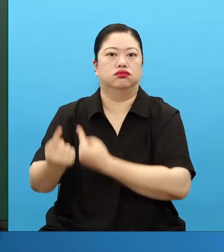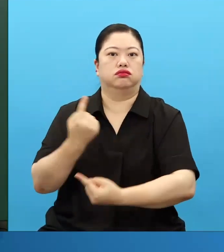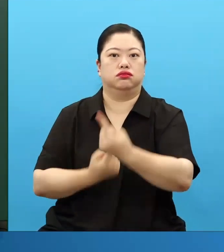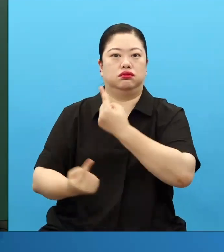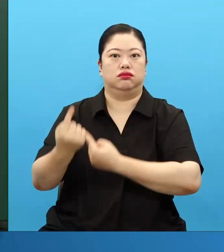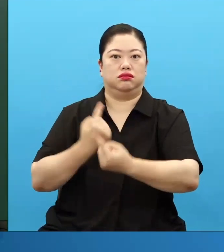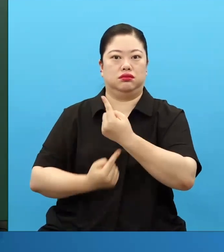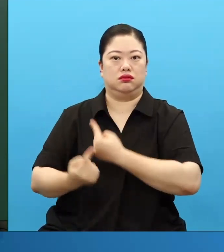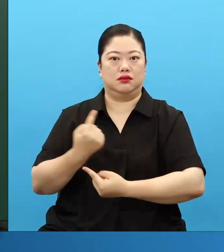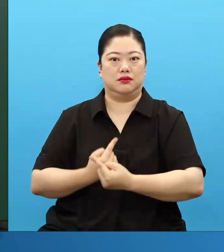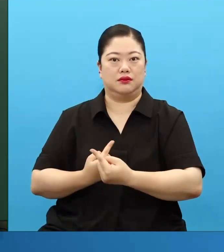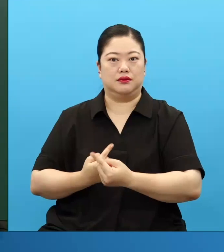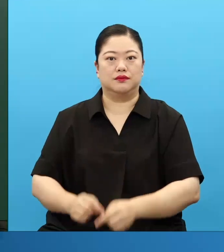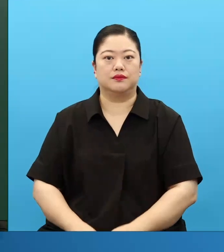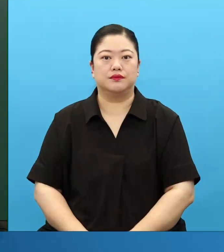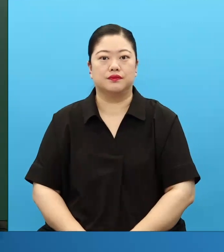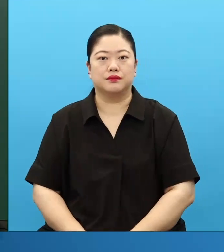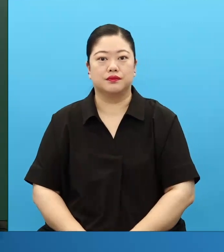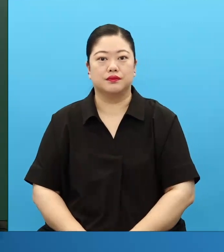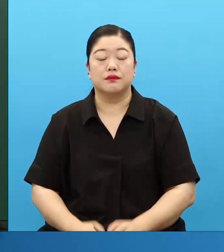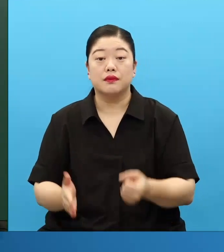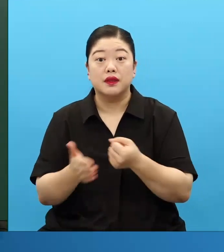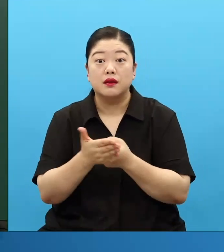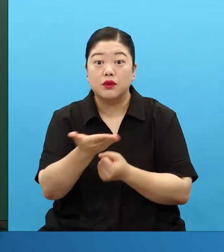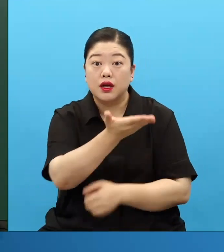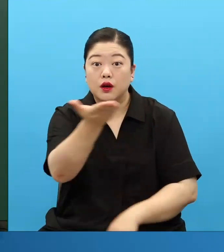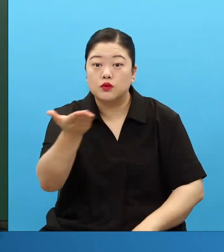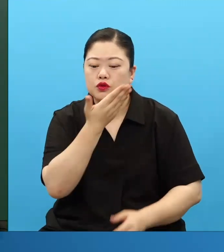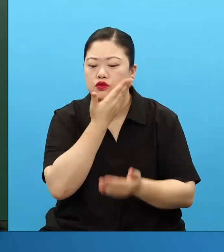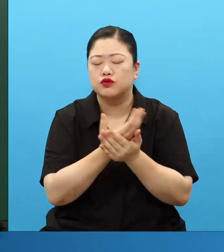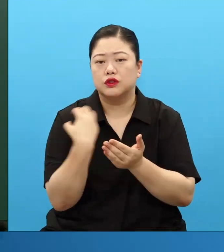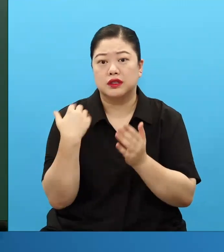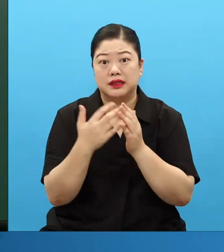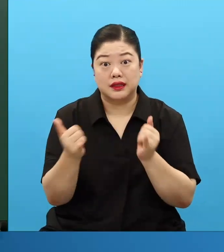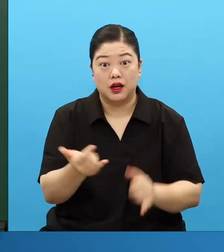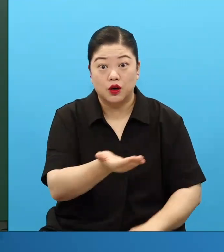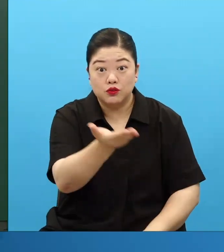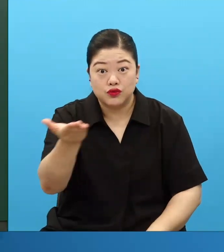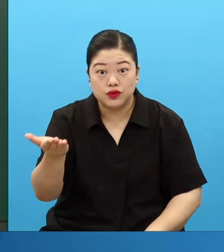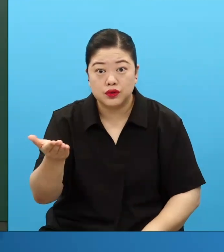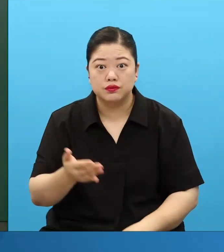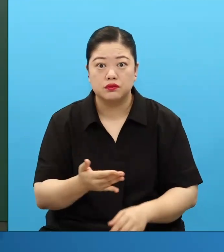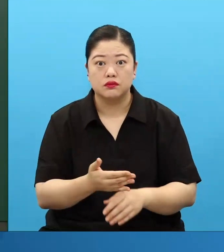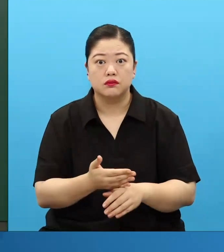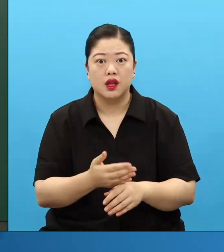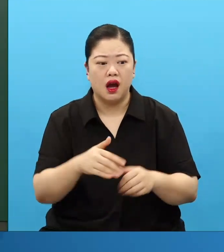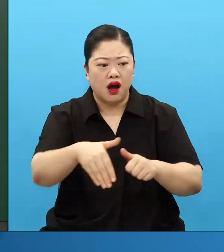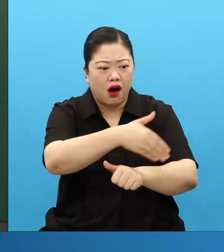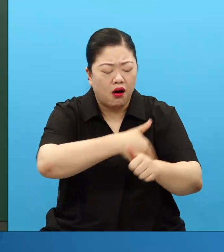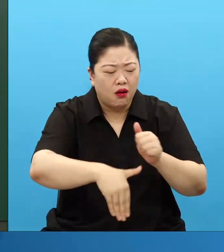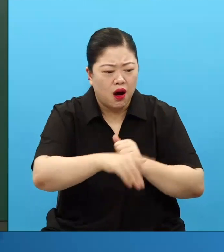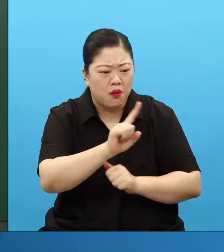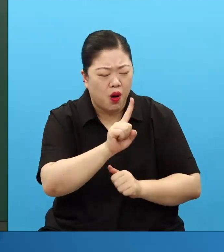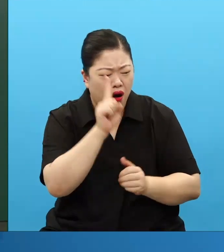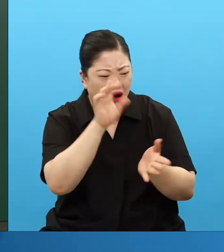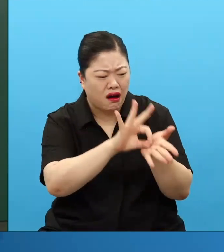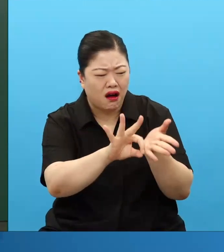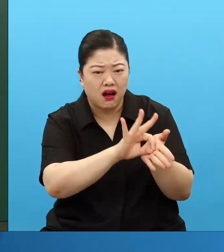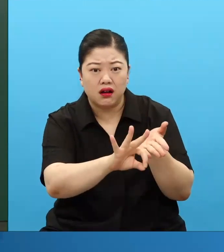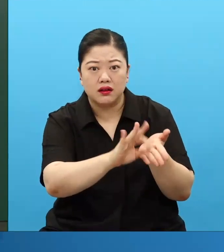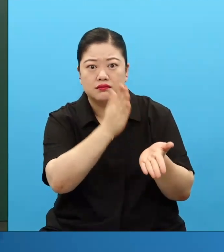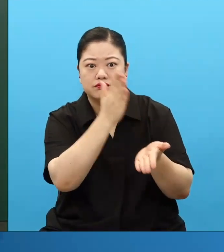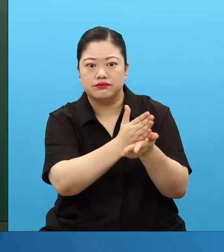뭐 주위에 오면은 집에 오면은 이거 반대되는 것들이 많잖아요. And when looking around you, and when you come home, there are many